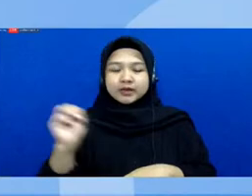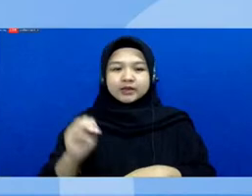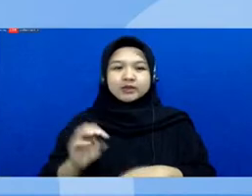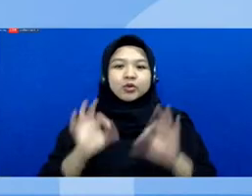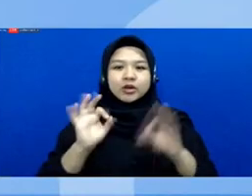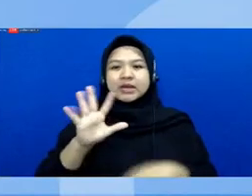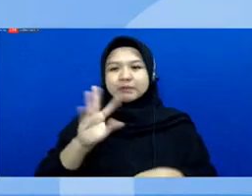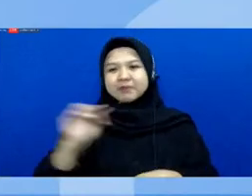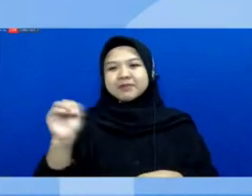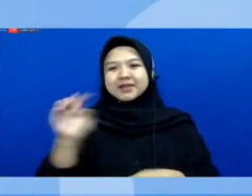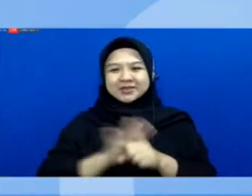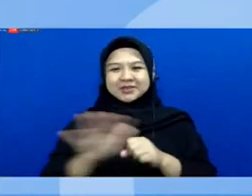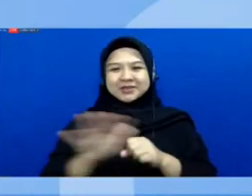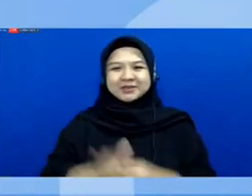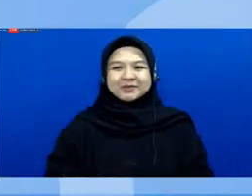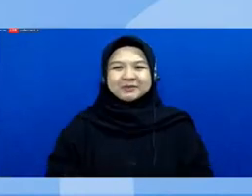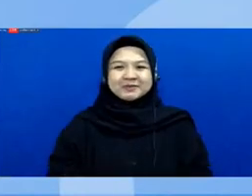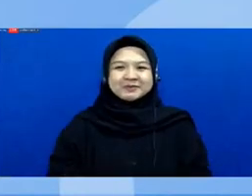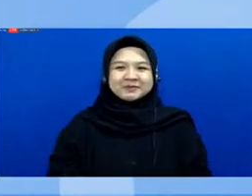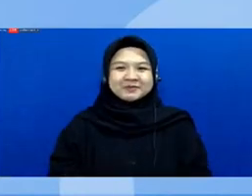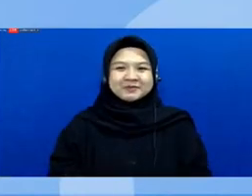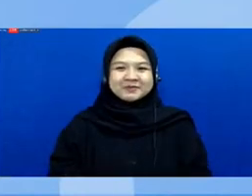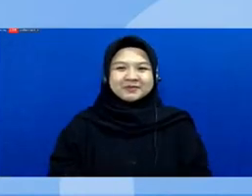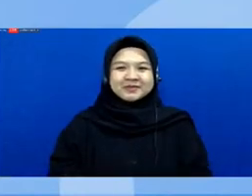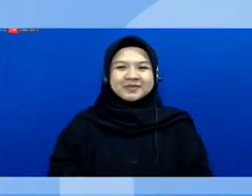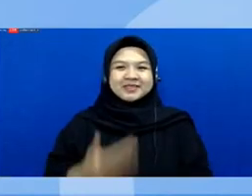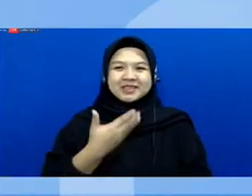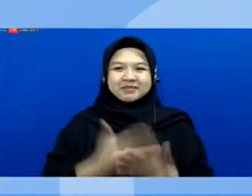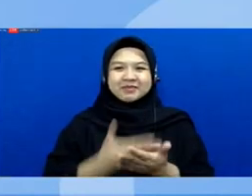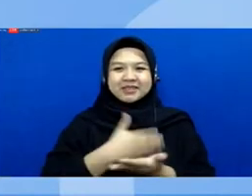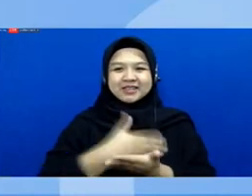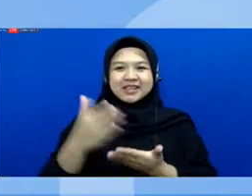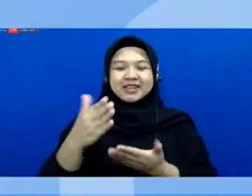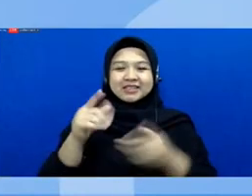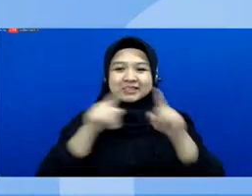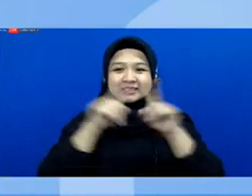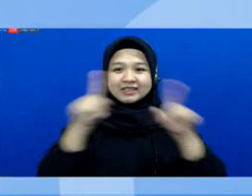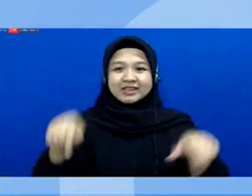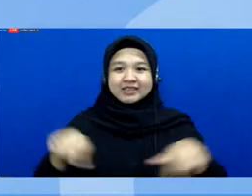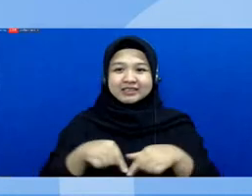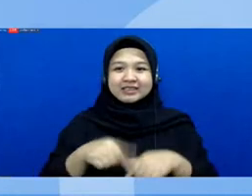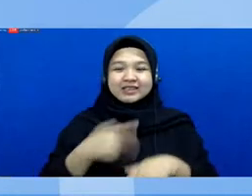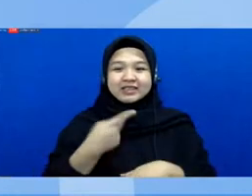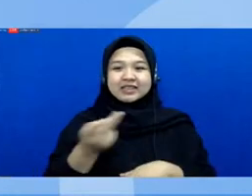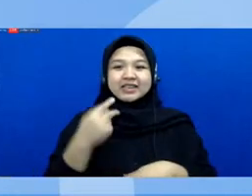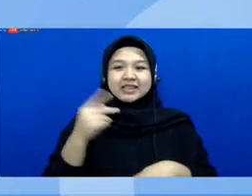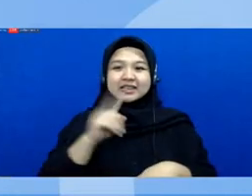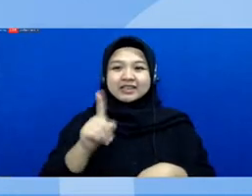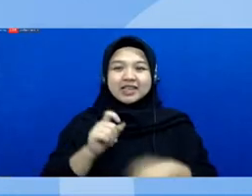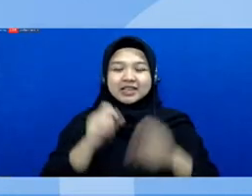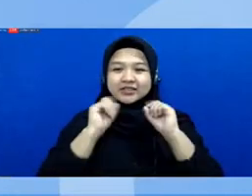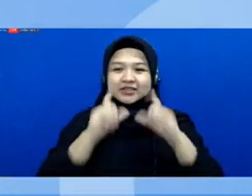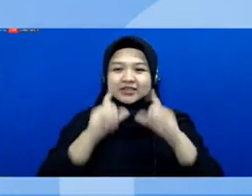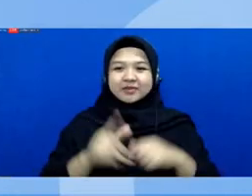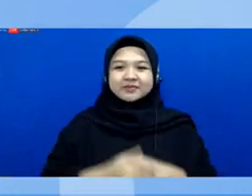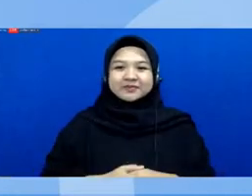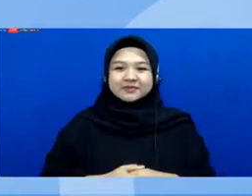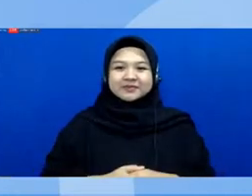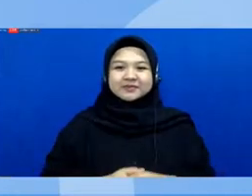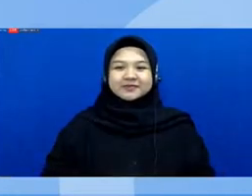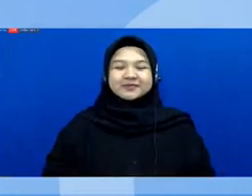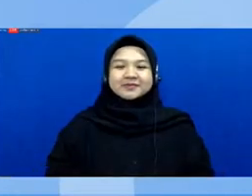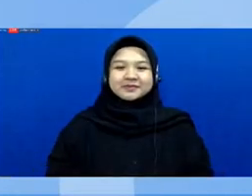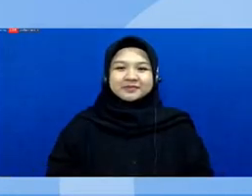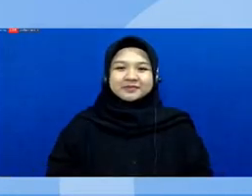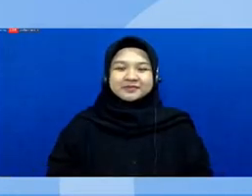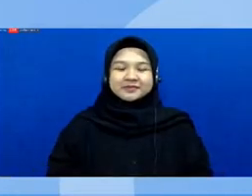menit cukup. Saya minta share screen sendiri. Oke, okay. Nanti kita ulas di sesi tanya jawab ya Prof. Terima kasih. Tolong host, silakan. Tolong saya bisa